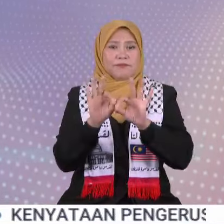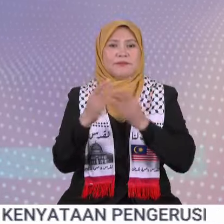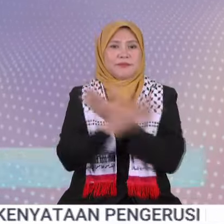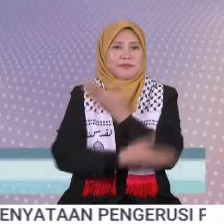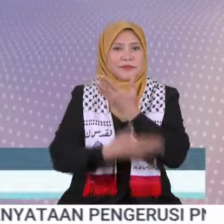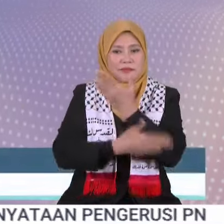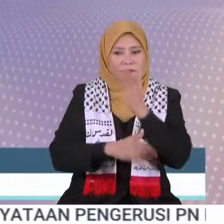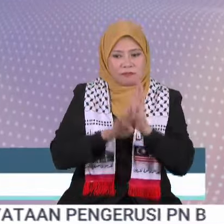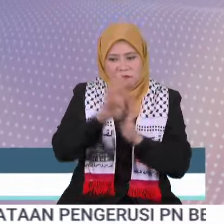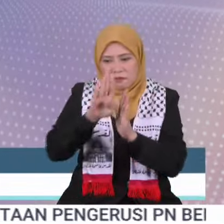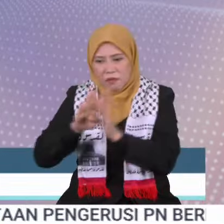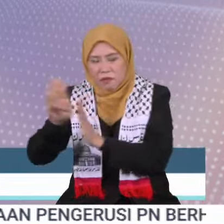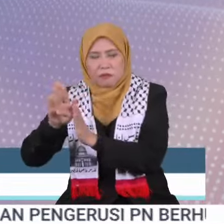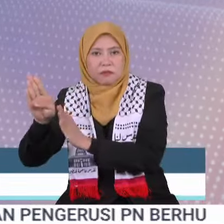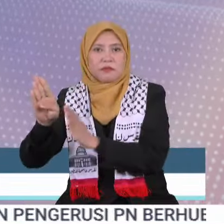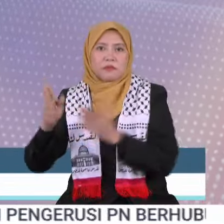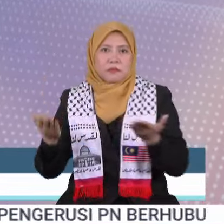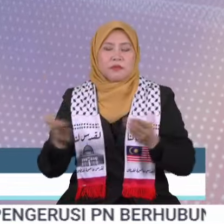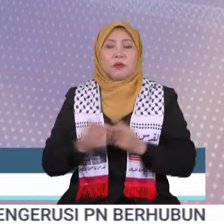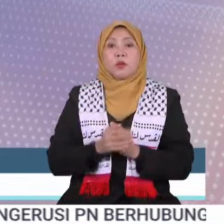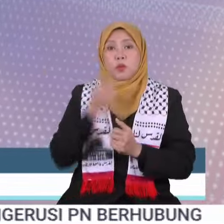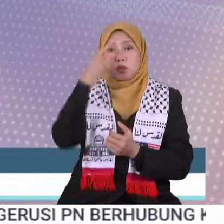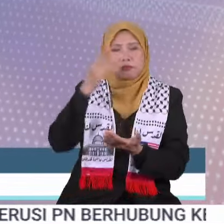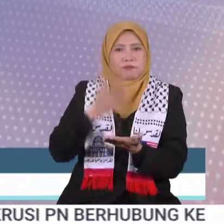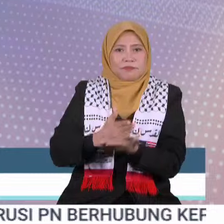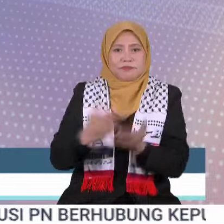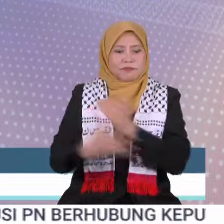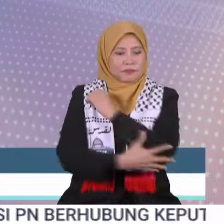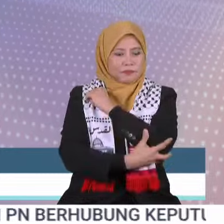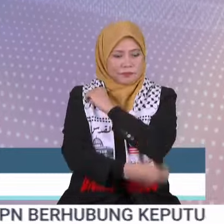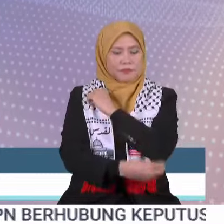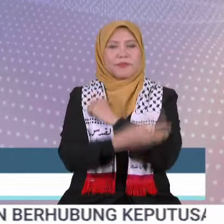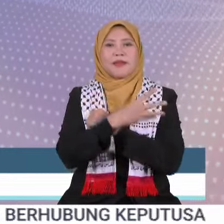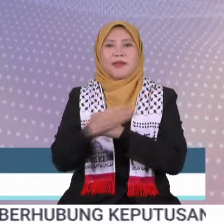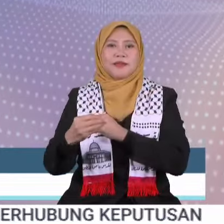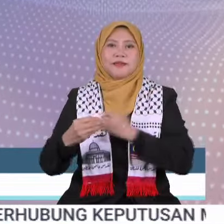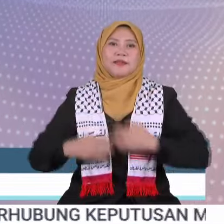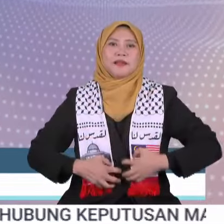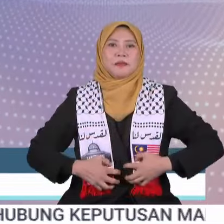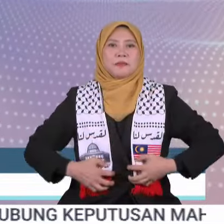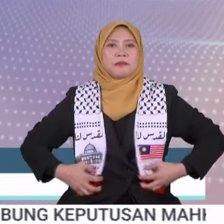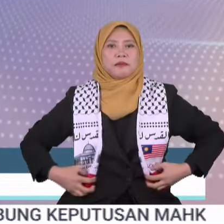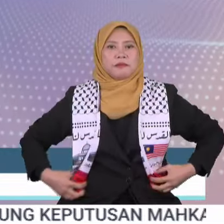negara membangun ia khususnya dalam membasmi kemiskinan dan